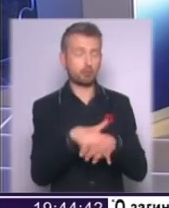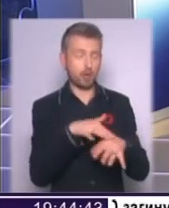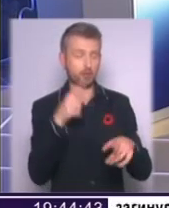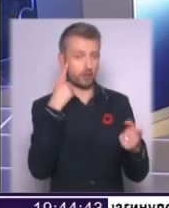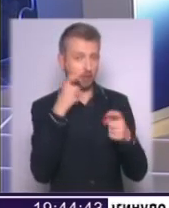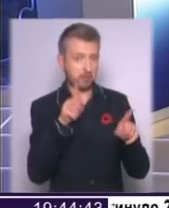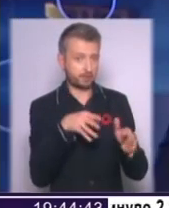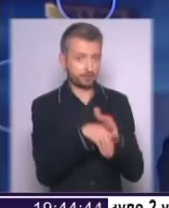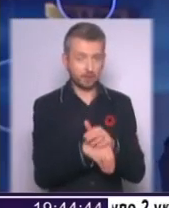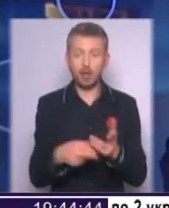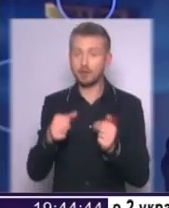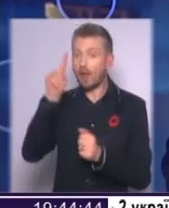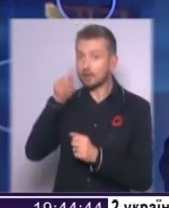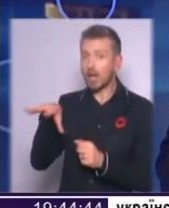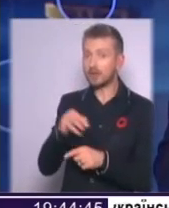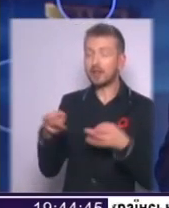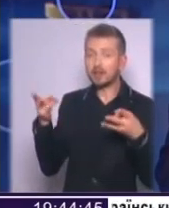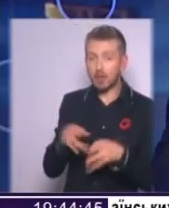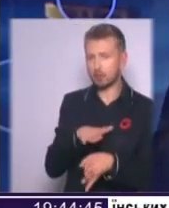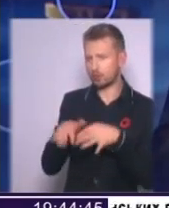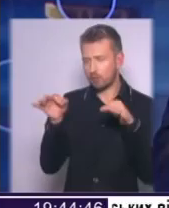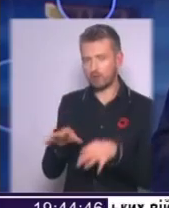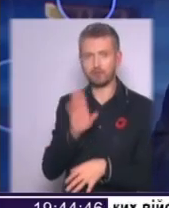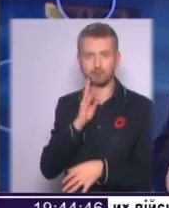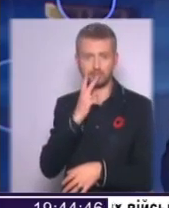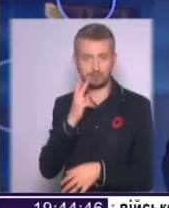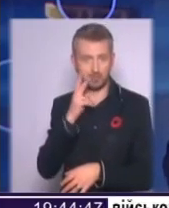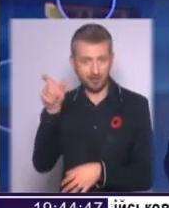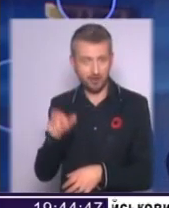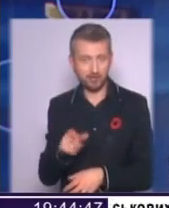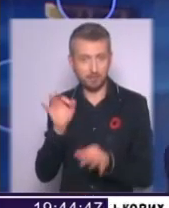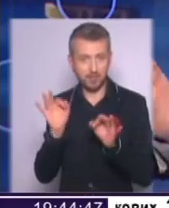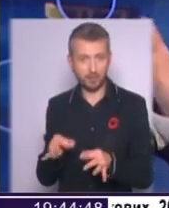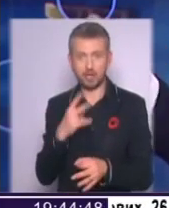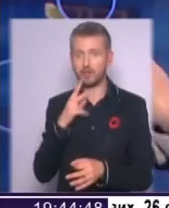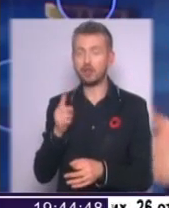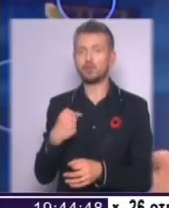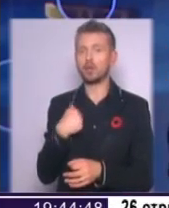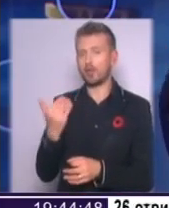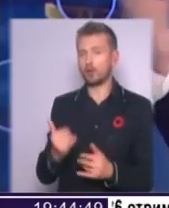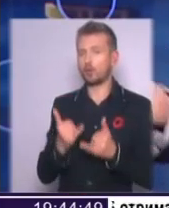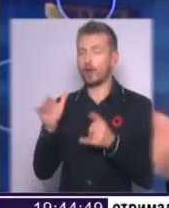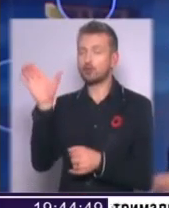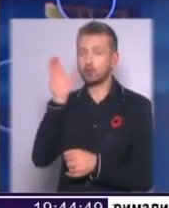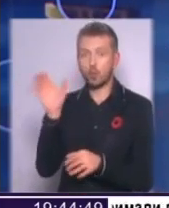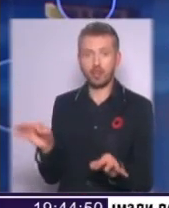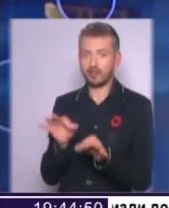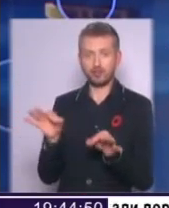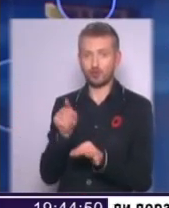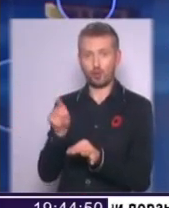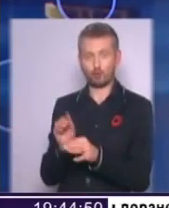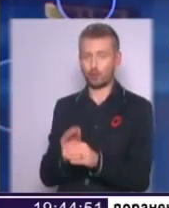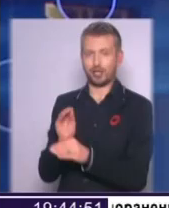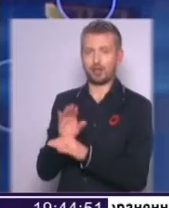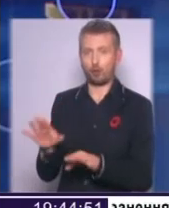на рівні документалістики. Знати це все треба, ви абсолютно тут праві, і наша глядачка права, але от дивіться, чому я вас уважно слухаю і навіть нічого тут і не